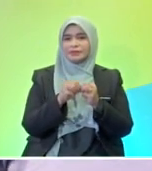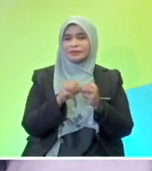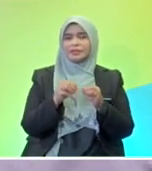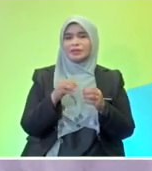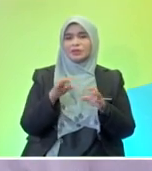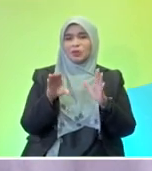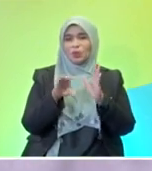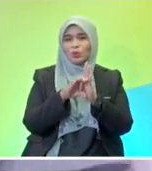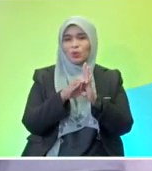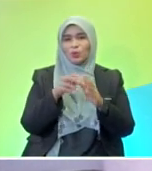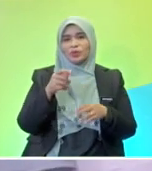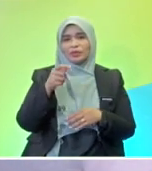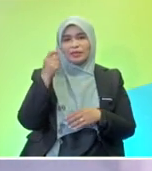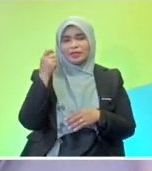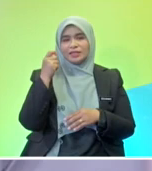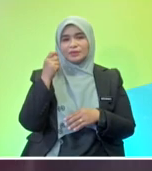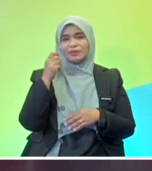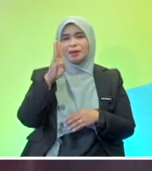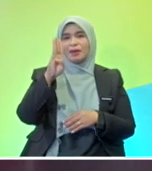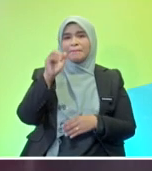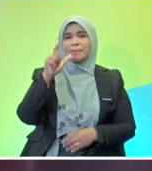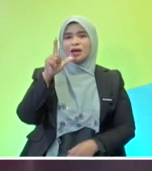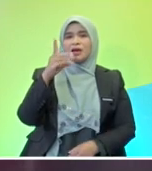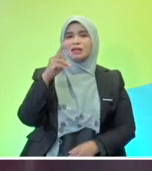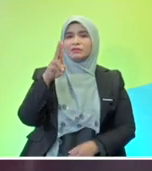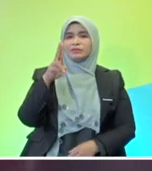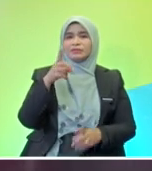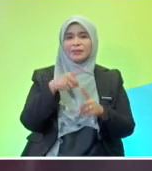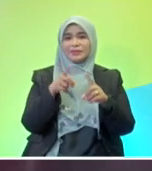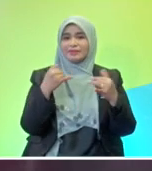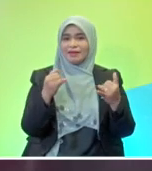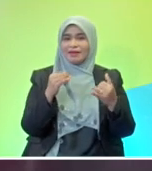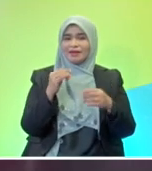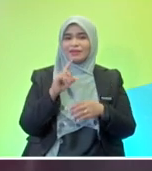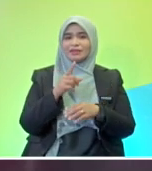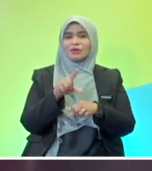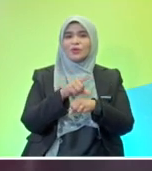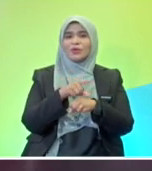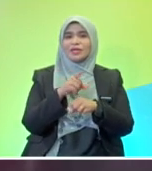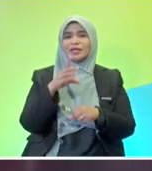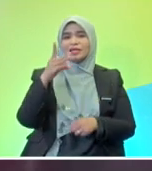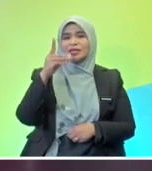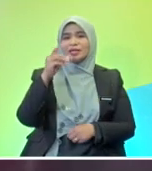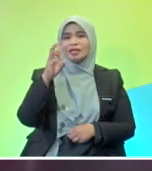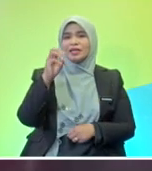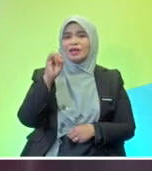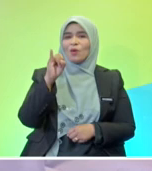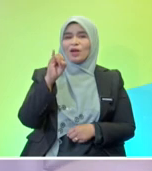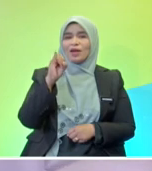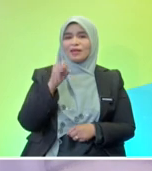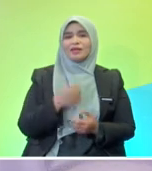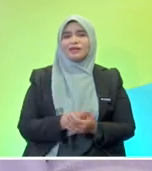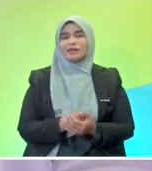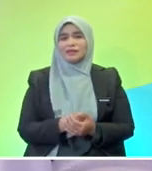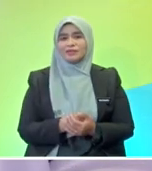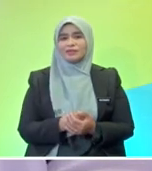ini emas eh. Sebab lebah. Kita perlukan mata. Kecil je mata